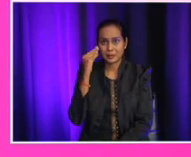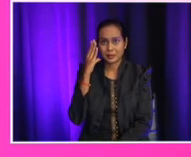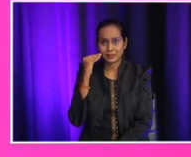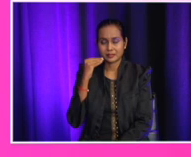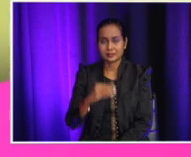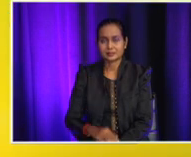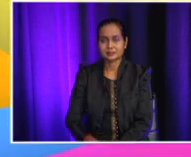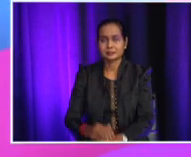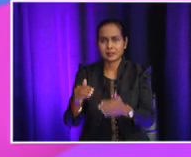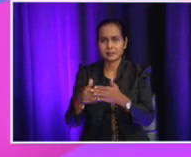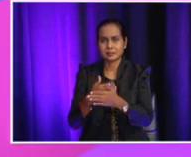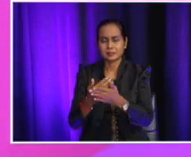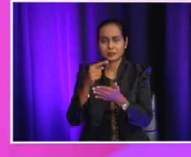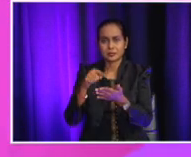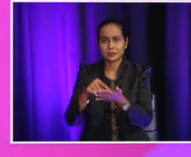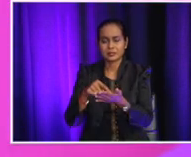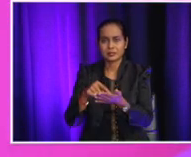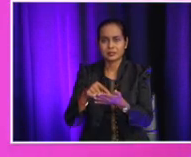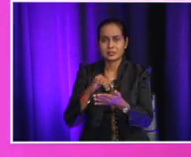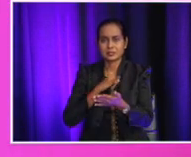ini saya bersama-sama